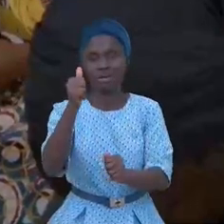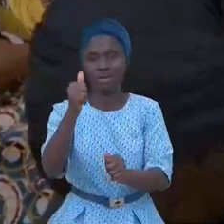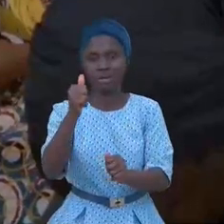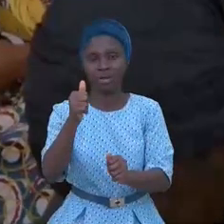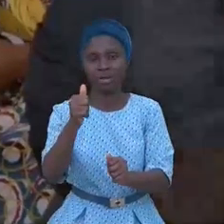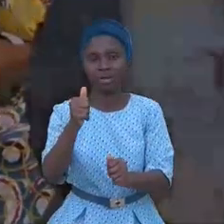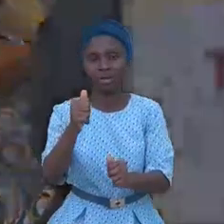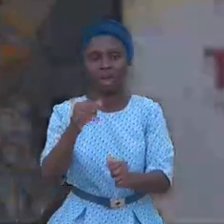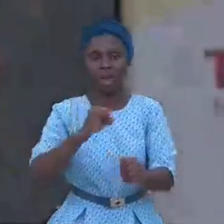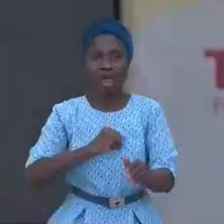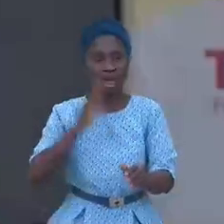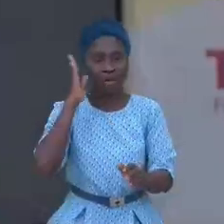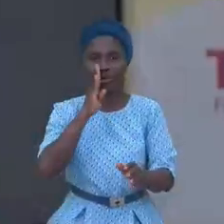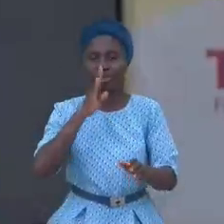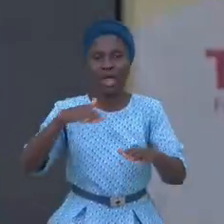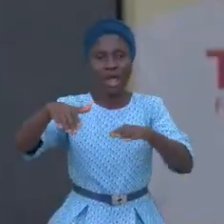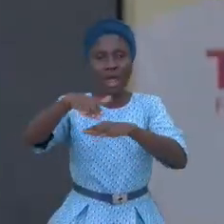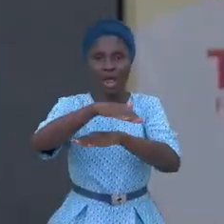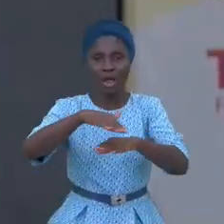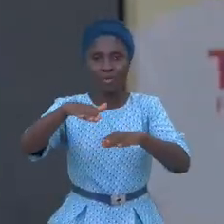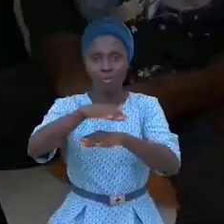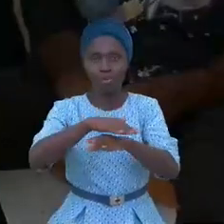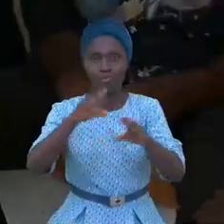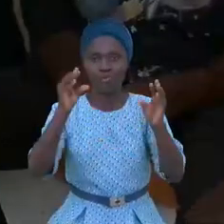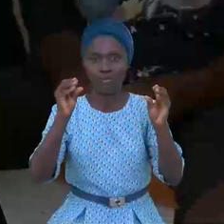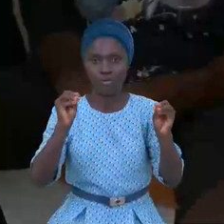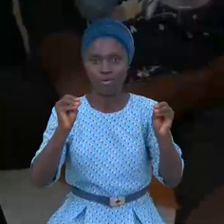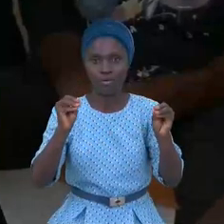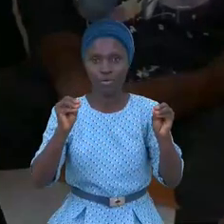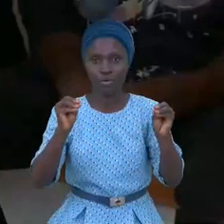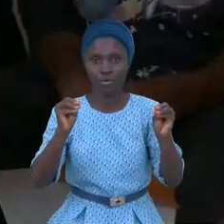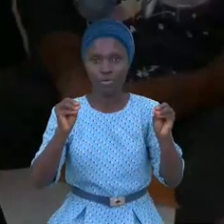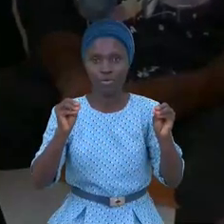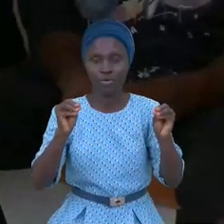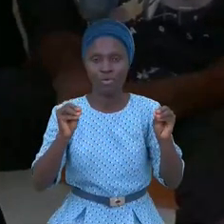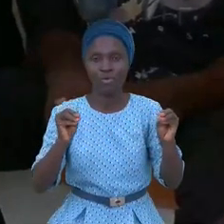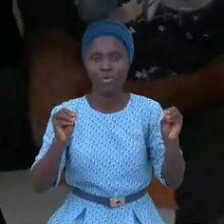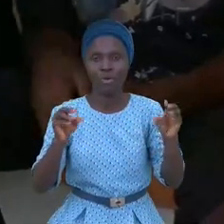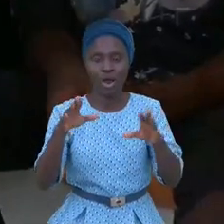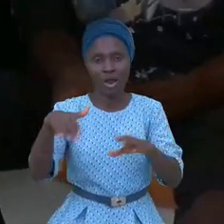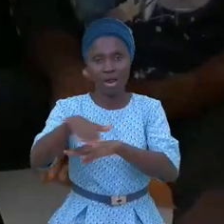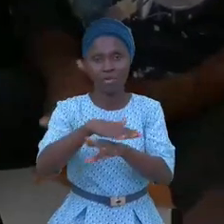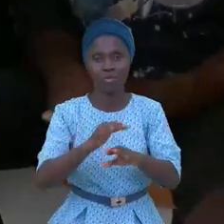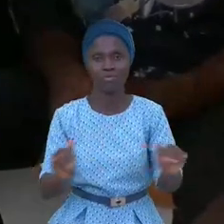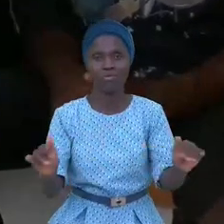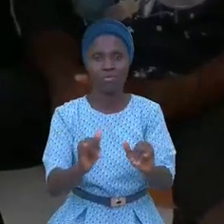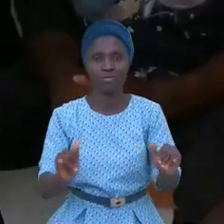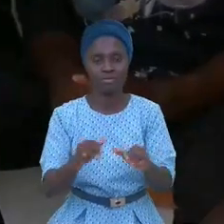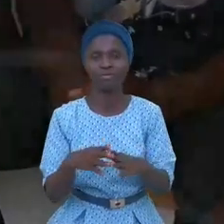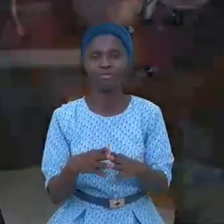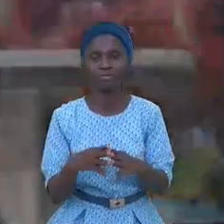Exceptionnel. Je serai exceptionnel. Comment? Par